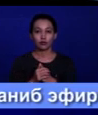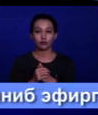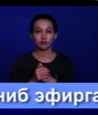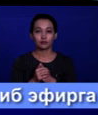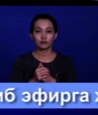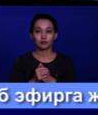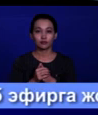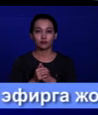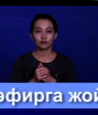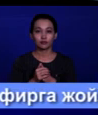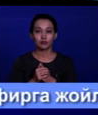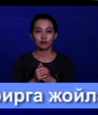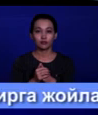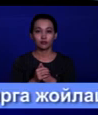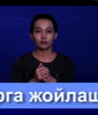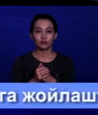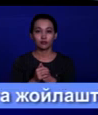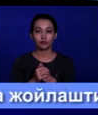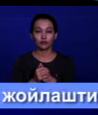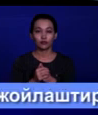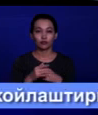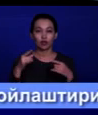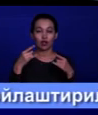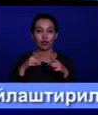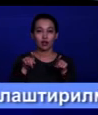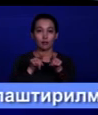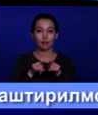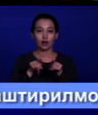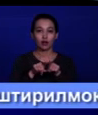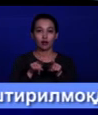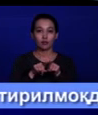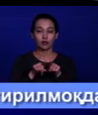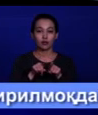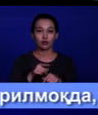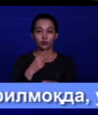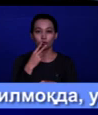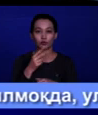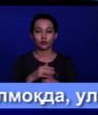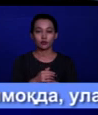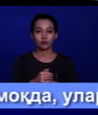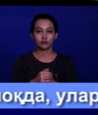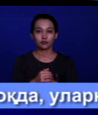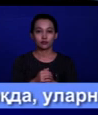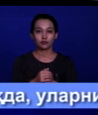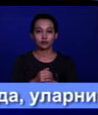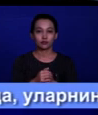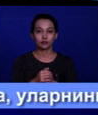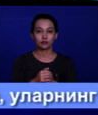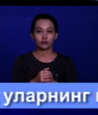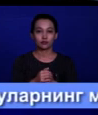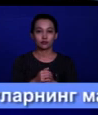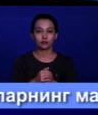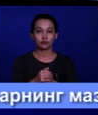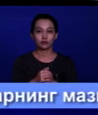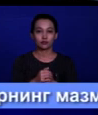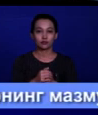2 soatimiz 120 minut, 2 soat 15 minut bu 135 minutga teng.